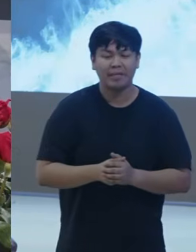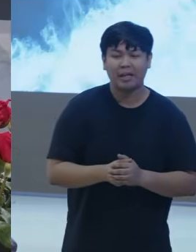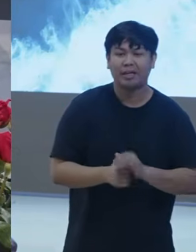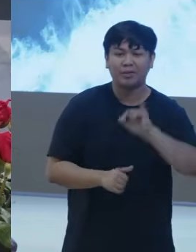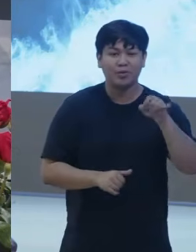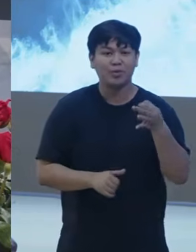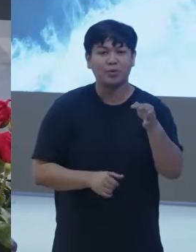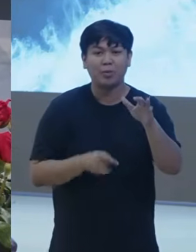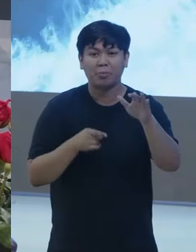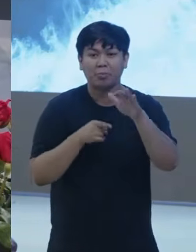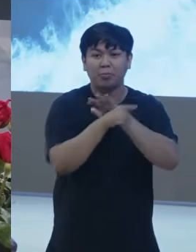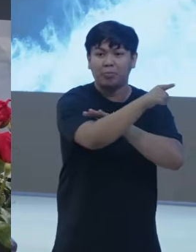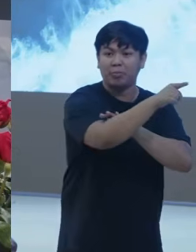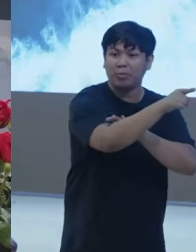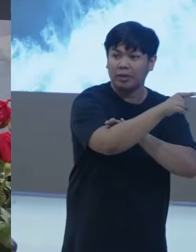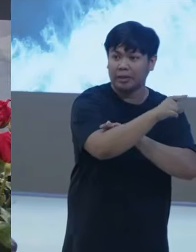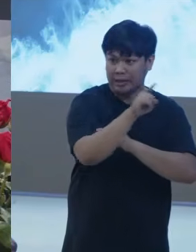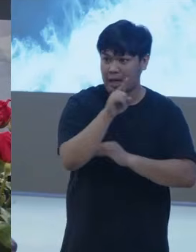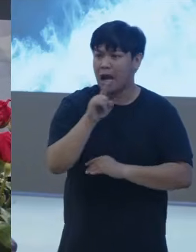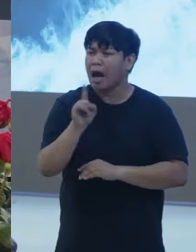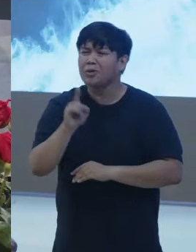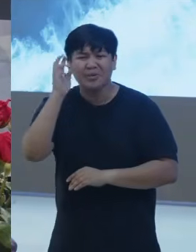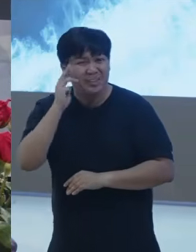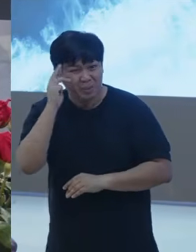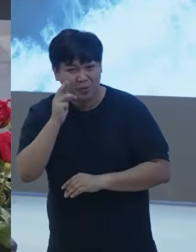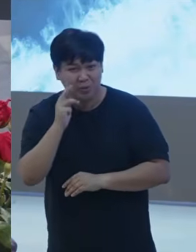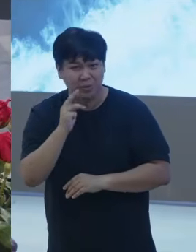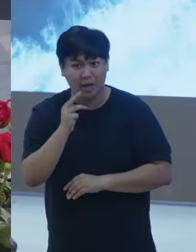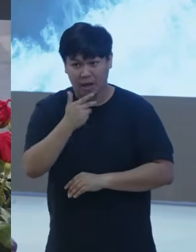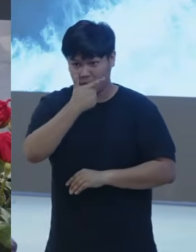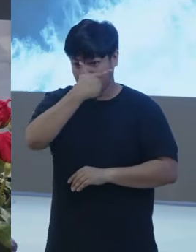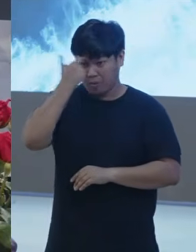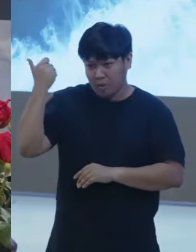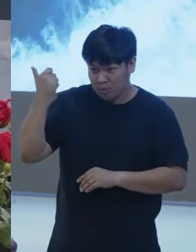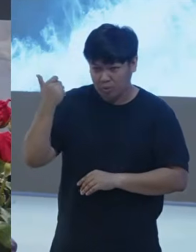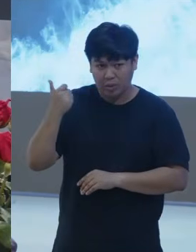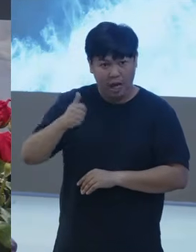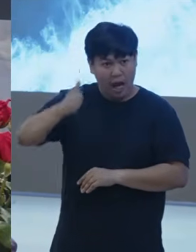country? Puro siya, di ba?